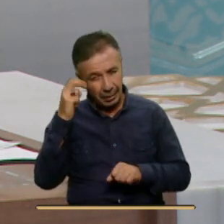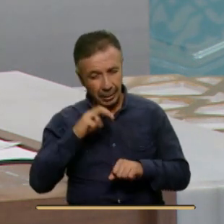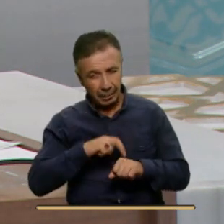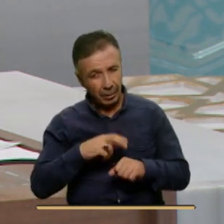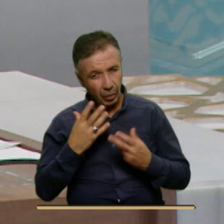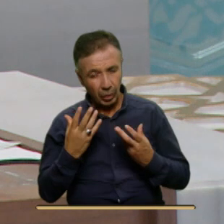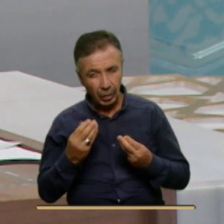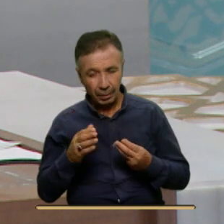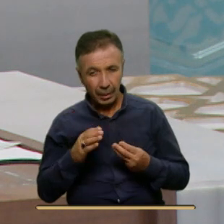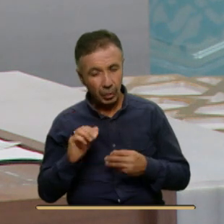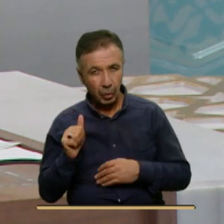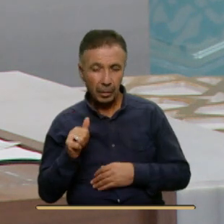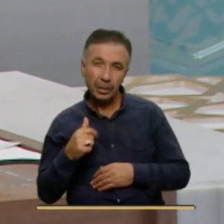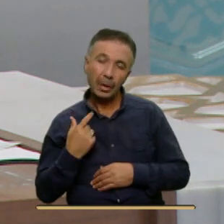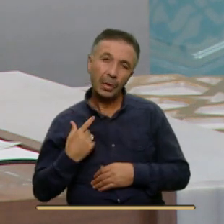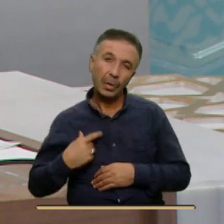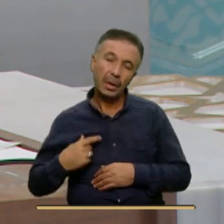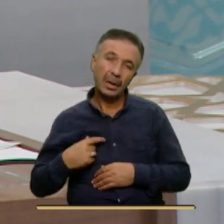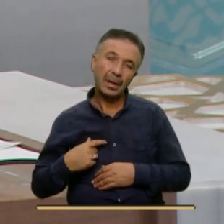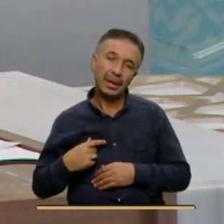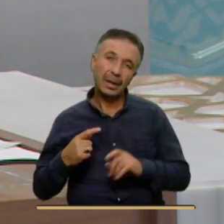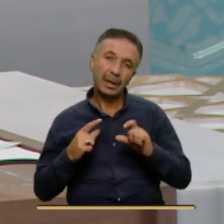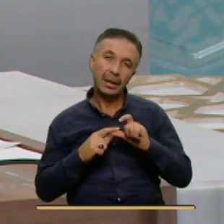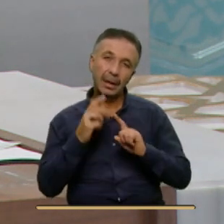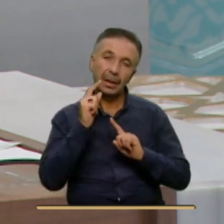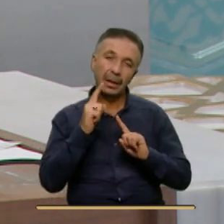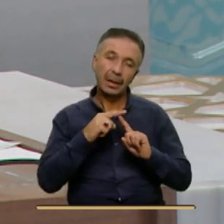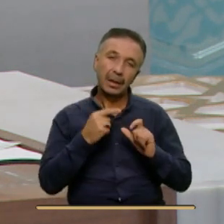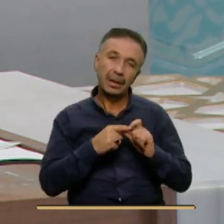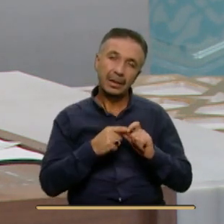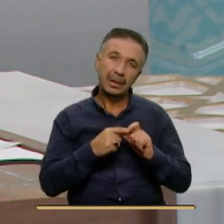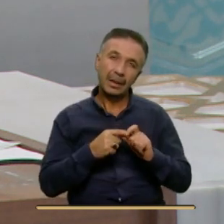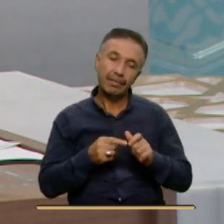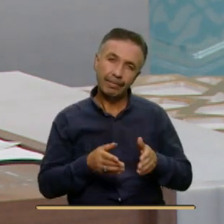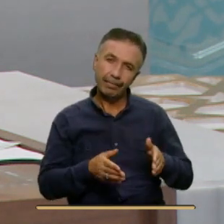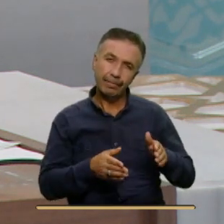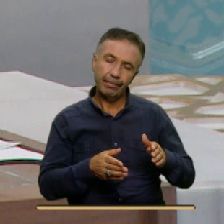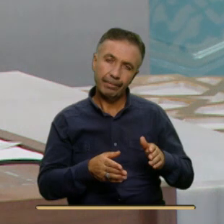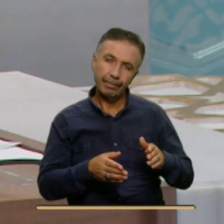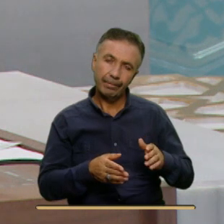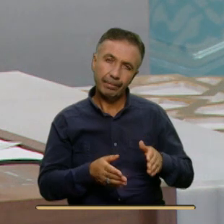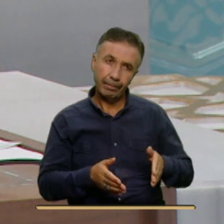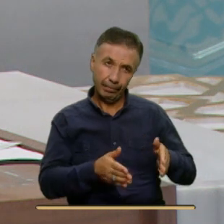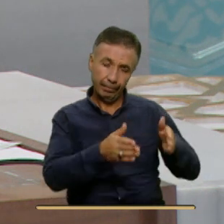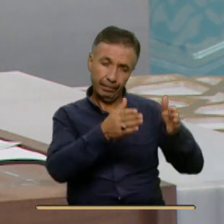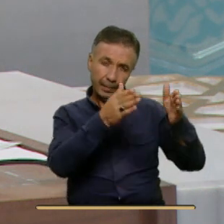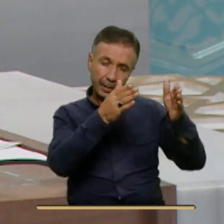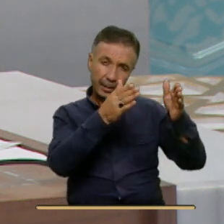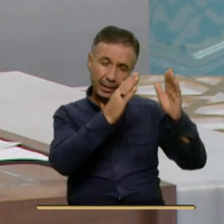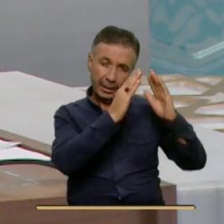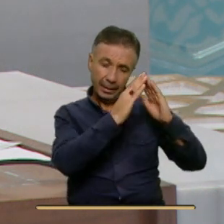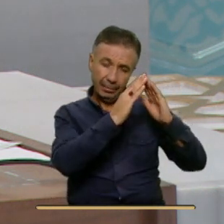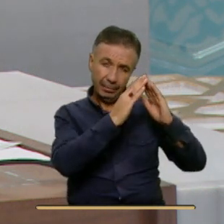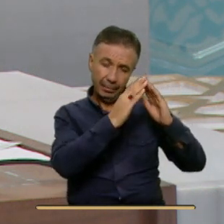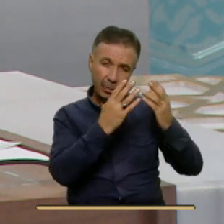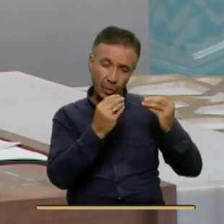çünkü özellikle site içerisinde, dikey mimariyle efendim, çok fazla insanlar bir araya geldiği